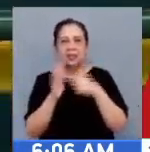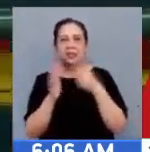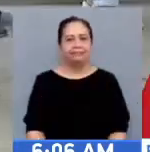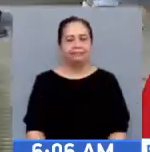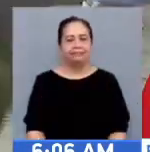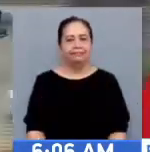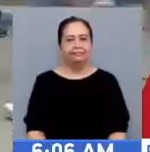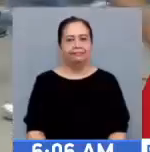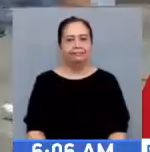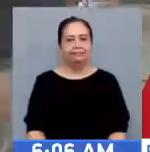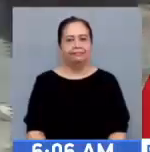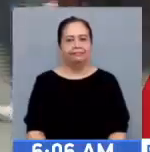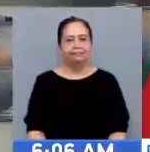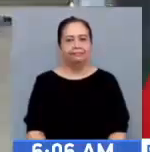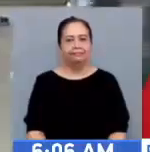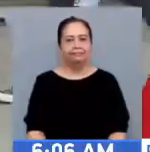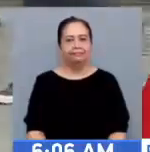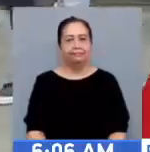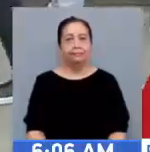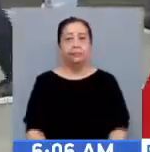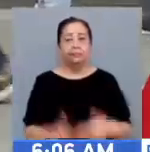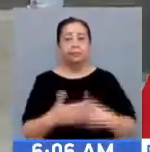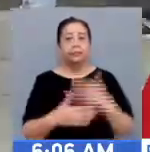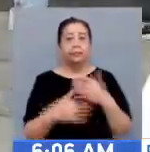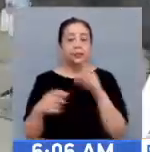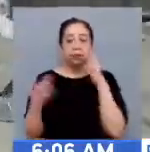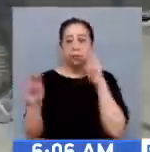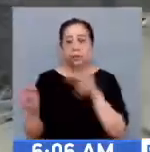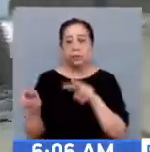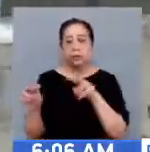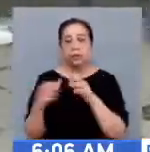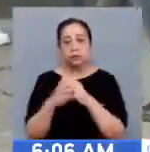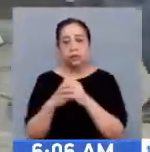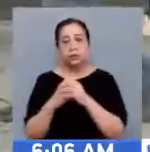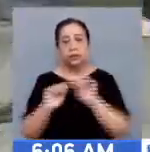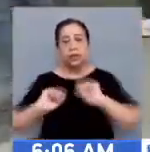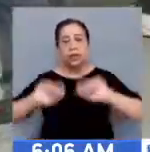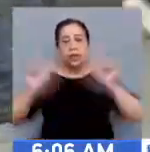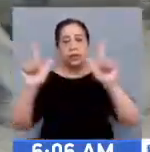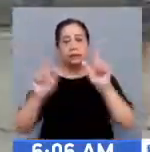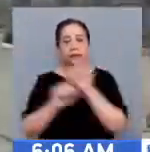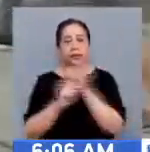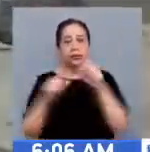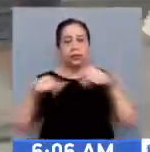ng libreng sakay. Samantala, ang nakikita nyo ngayon ay ang live na sitwasyon dito sa